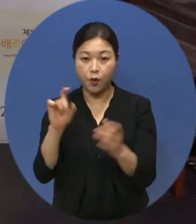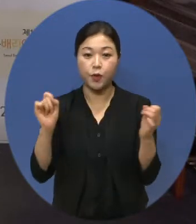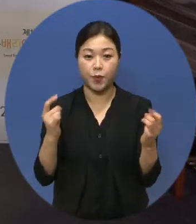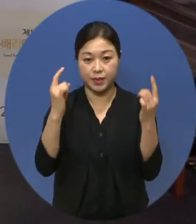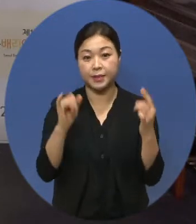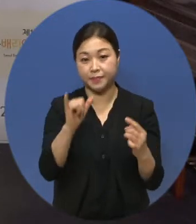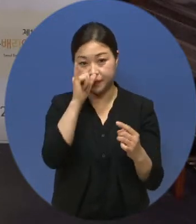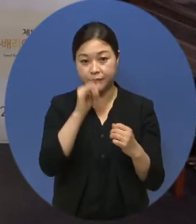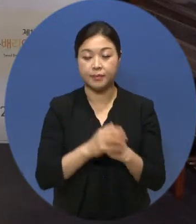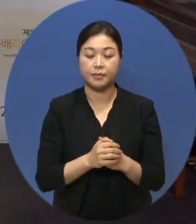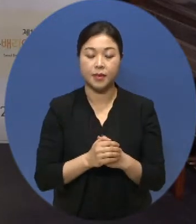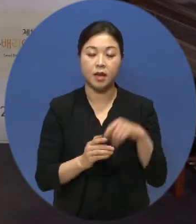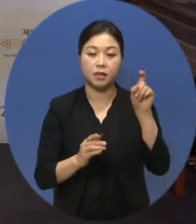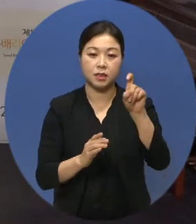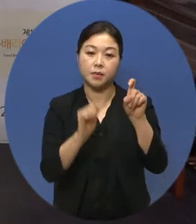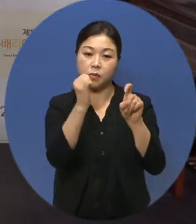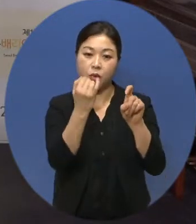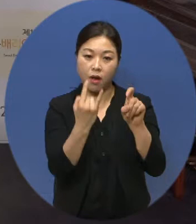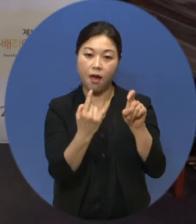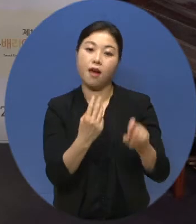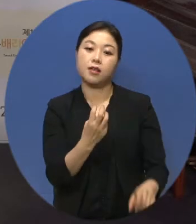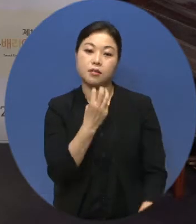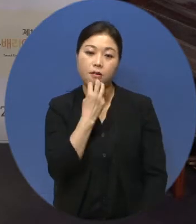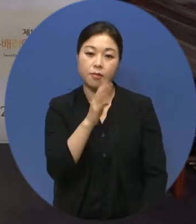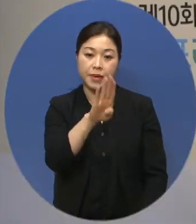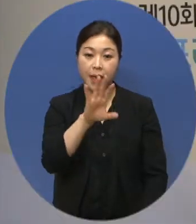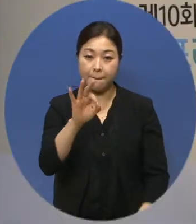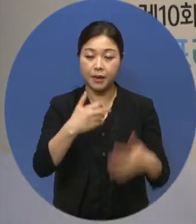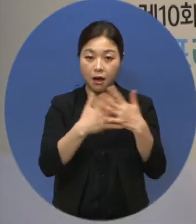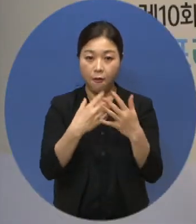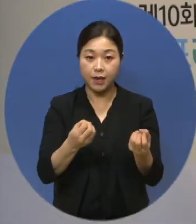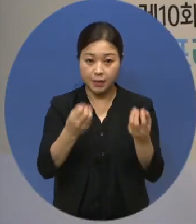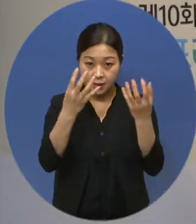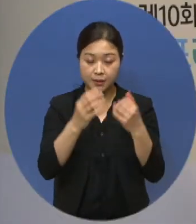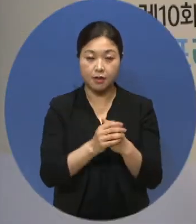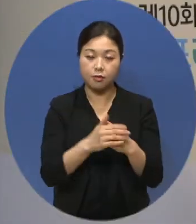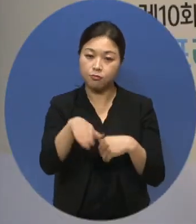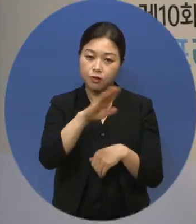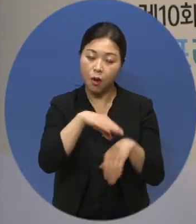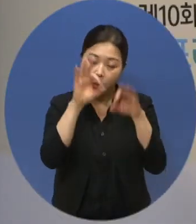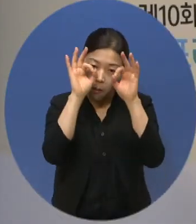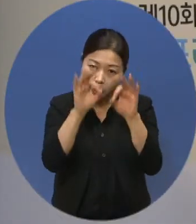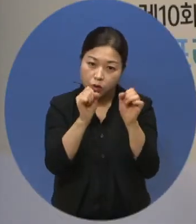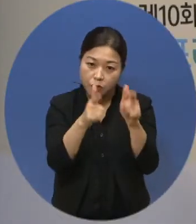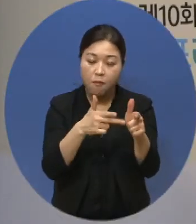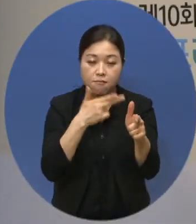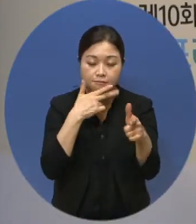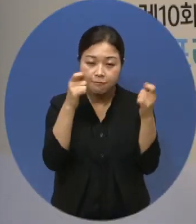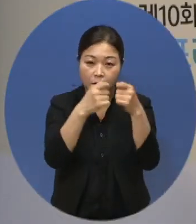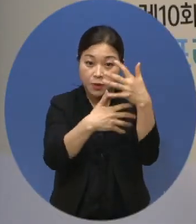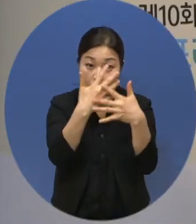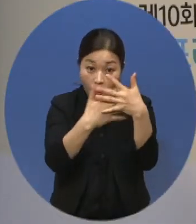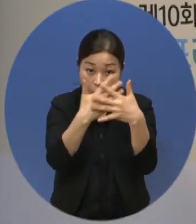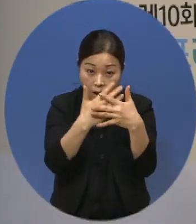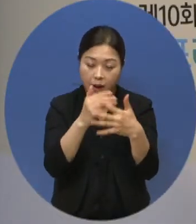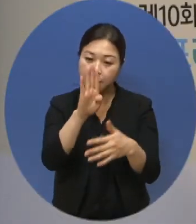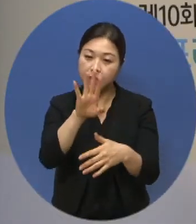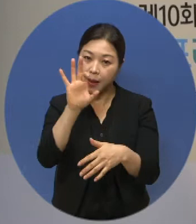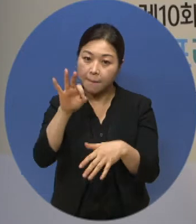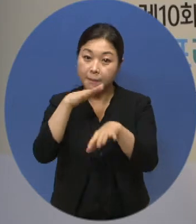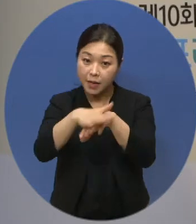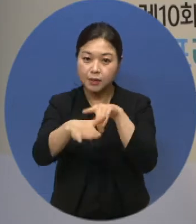더불어 제10회 서울 베리어프리 영화제는 우리가 흔히 볼 수 없었던 단편 영화가 베리어프리